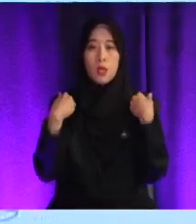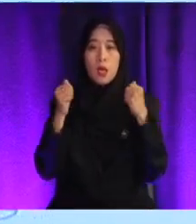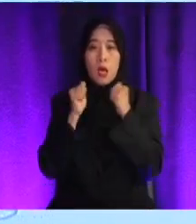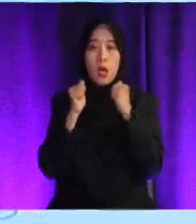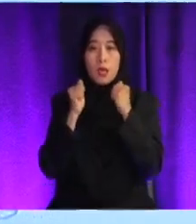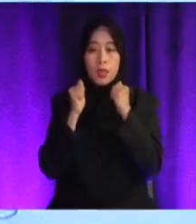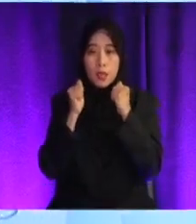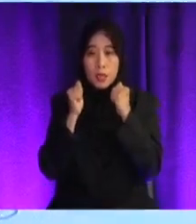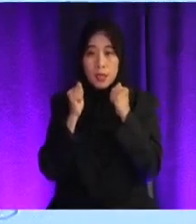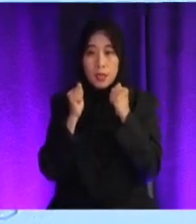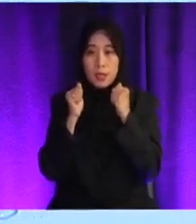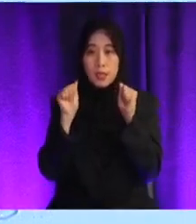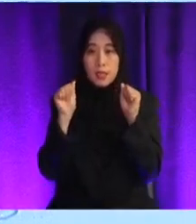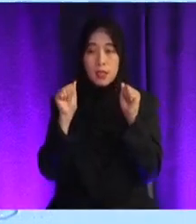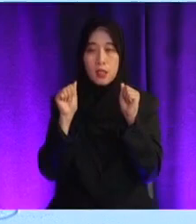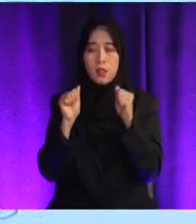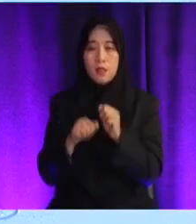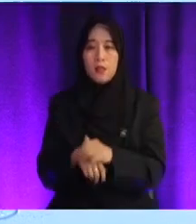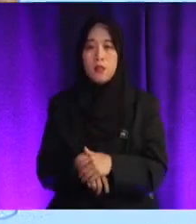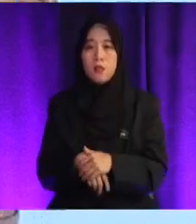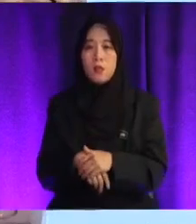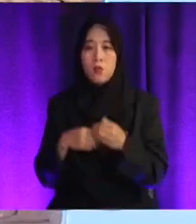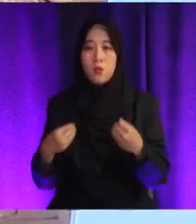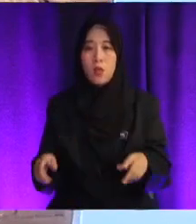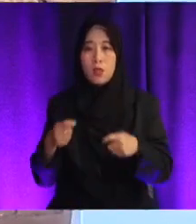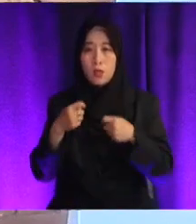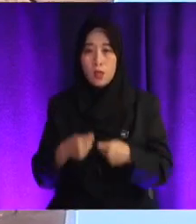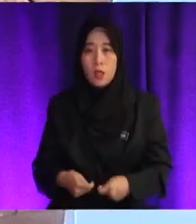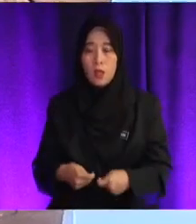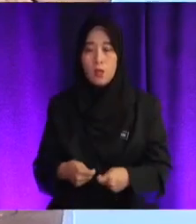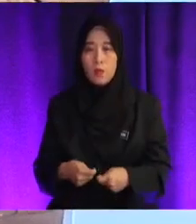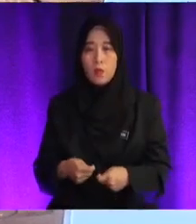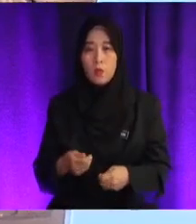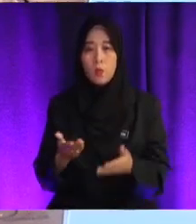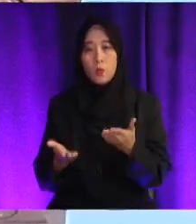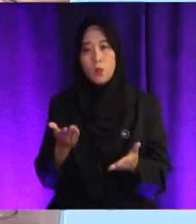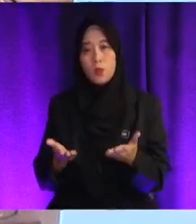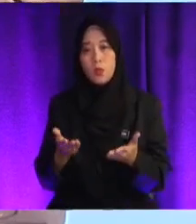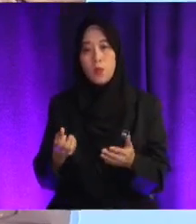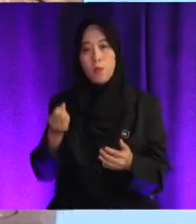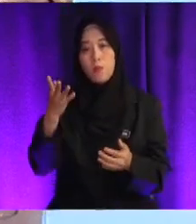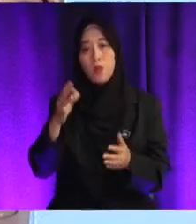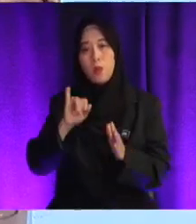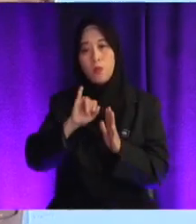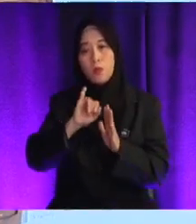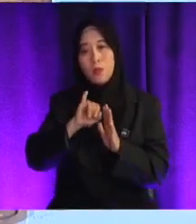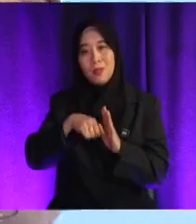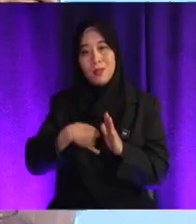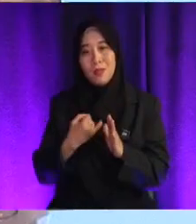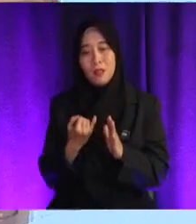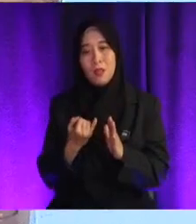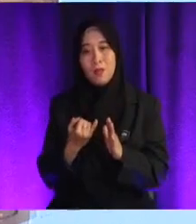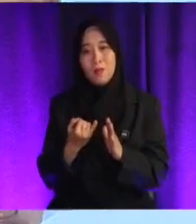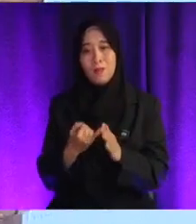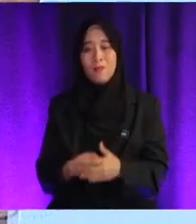kongsikan kepada kita semua dan telah diletakkan dalam mungkin beberapa jam lah. Ya kan,